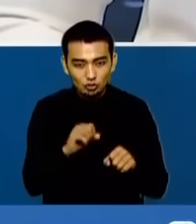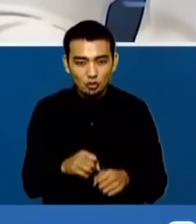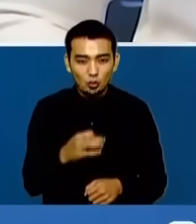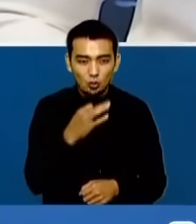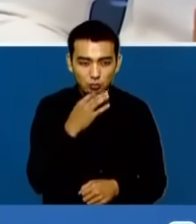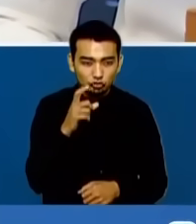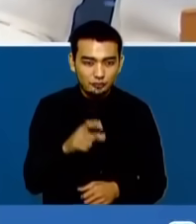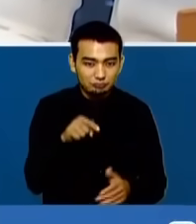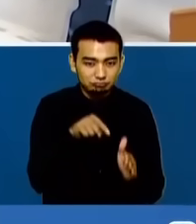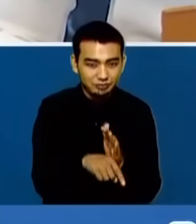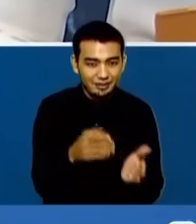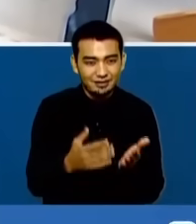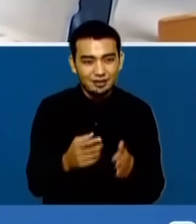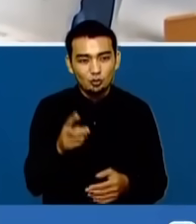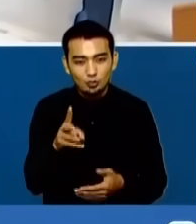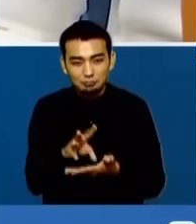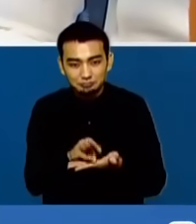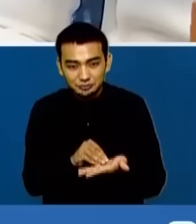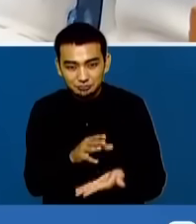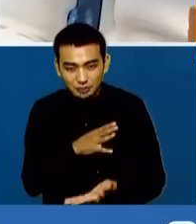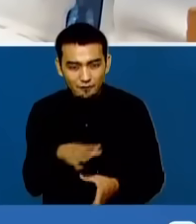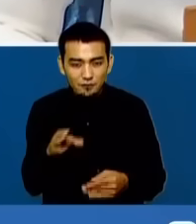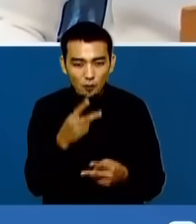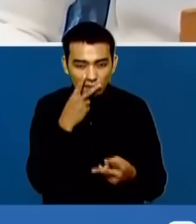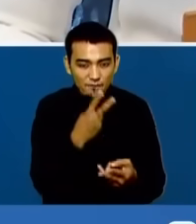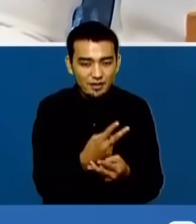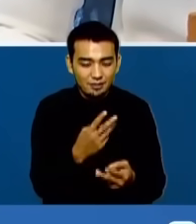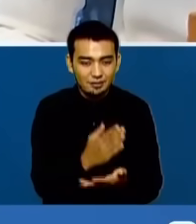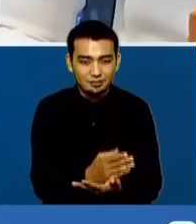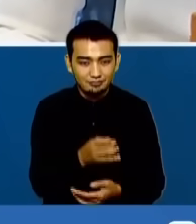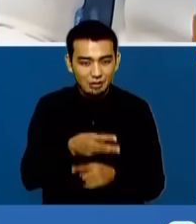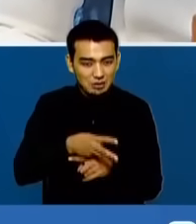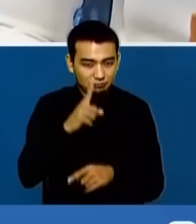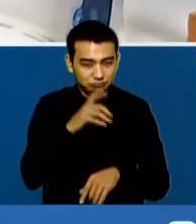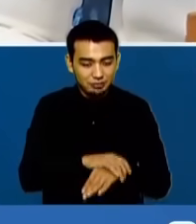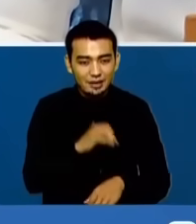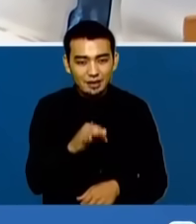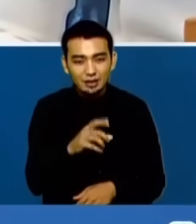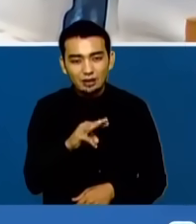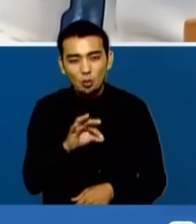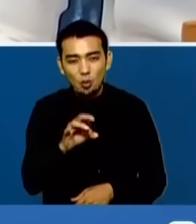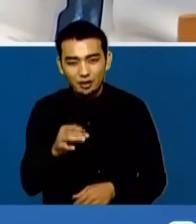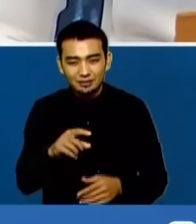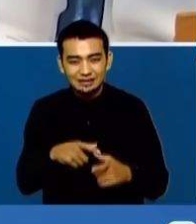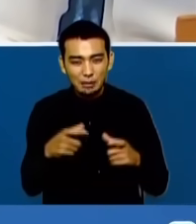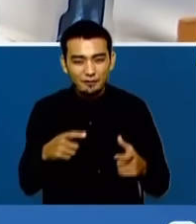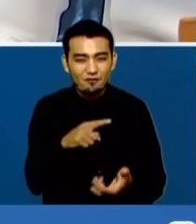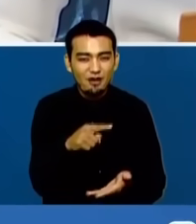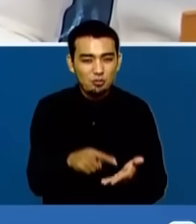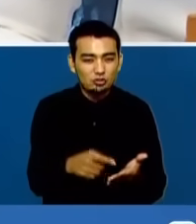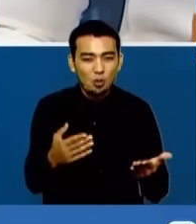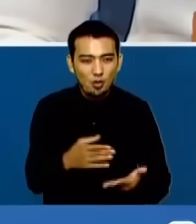процеске араласса, не үміткер көшірсе, бәрі көрініп тұрады. Сондай-ақ жоба авторлары теориялық емтиханның сұрақтарын зерделей